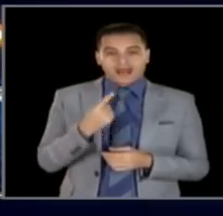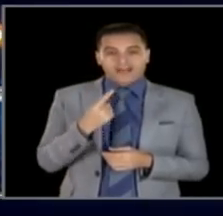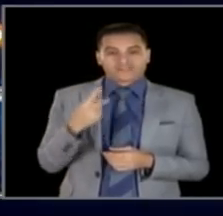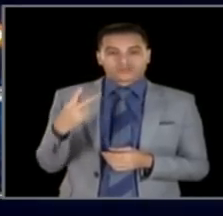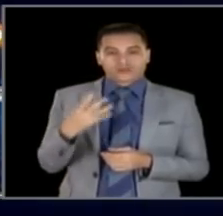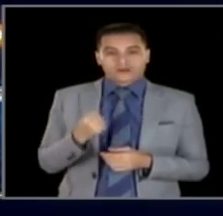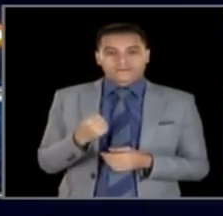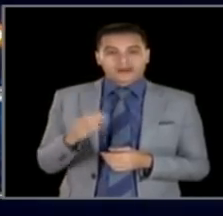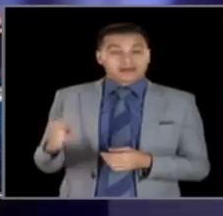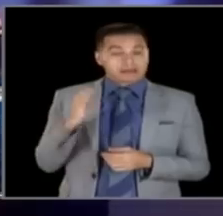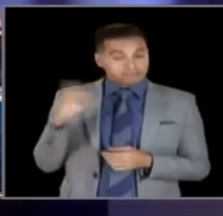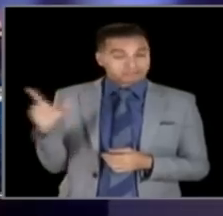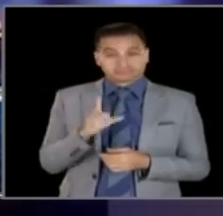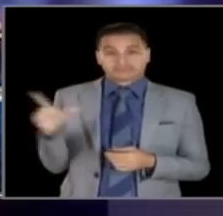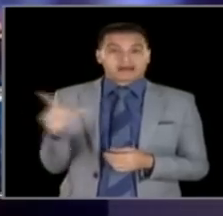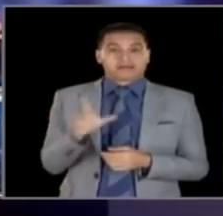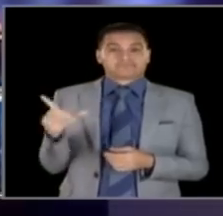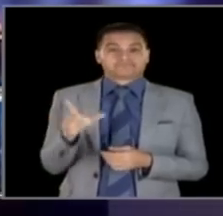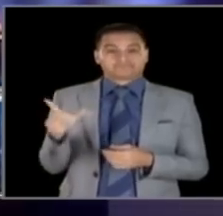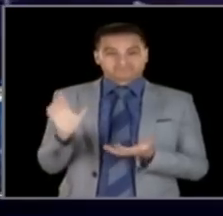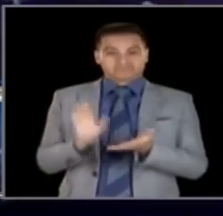1042 اجابة صحيحة.